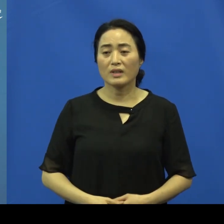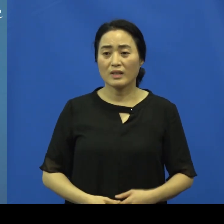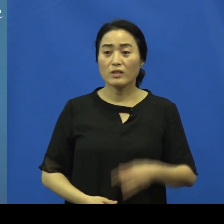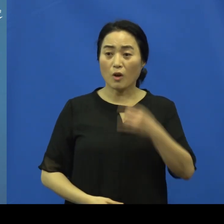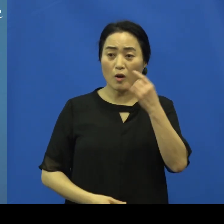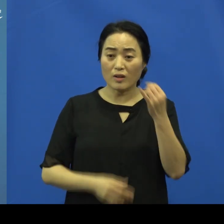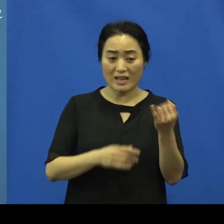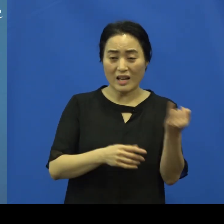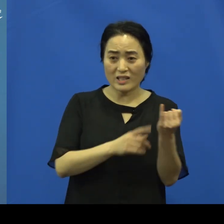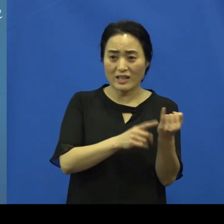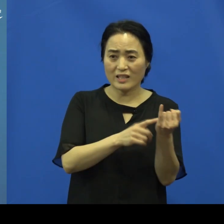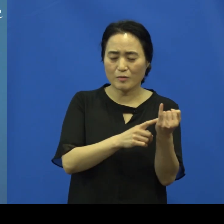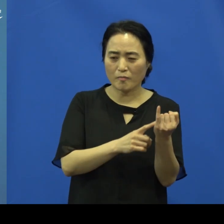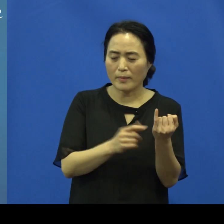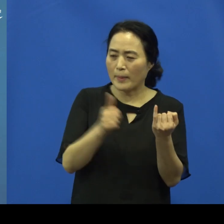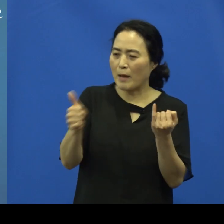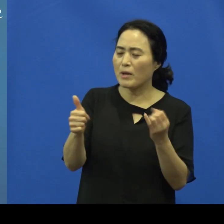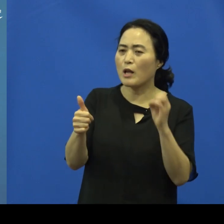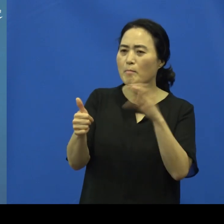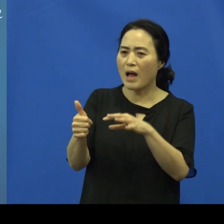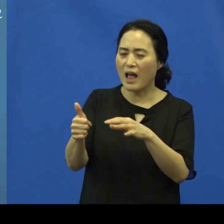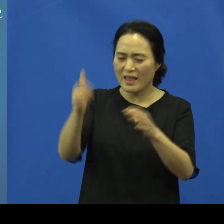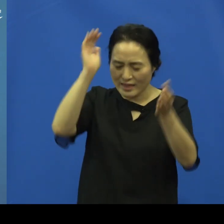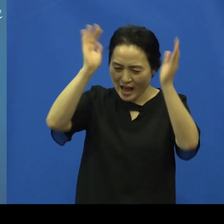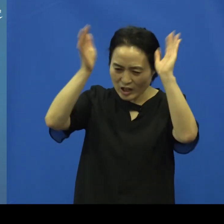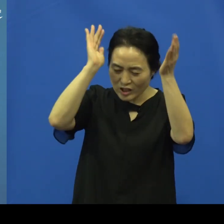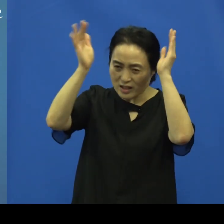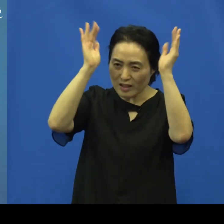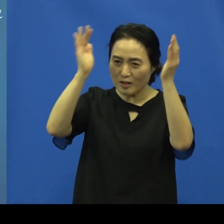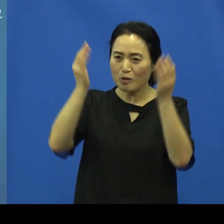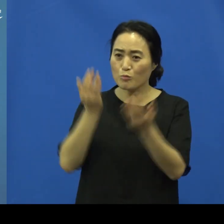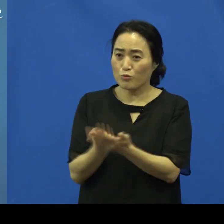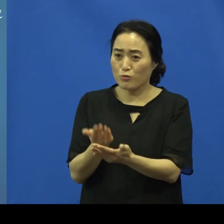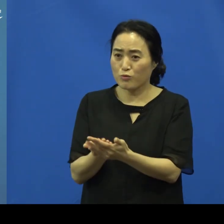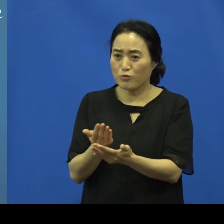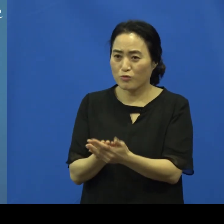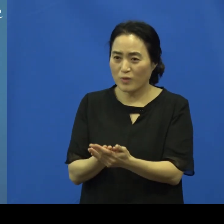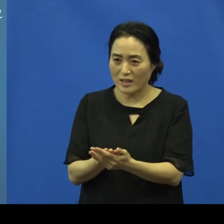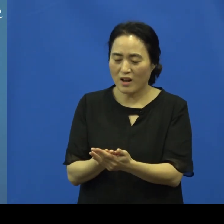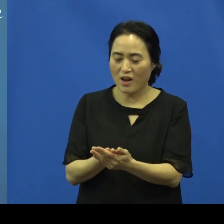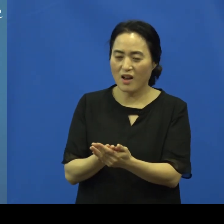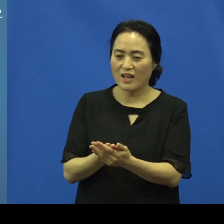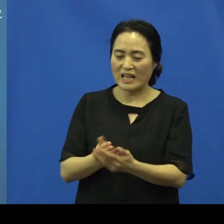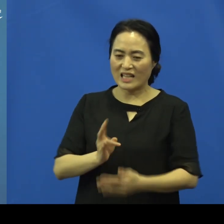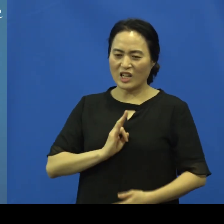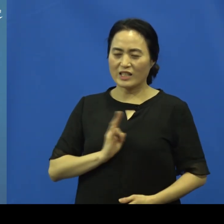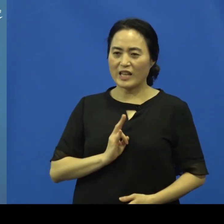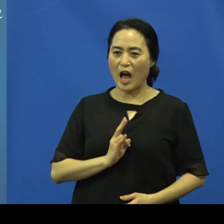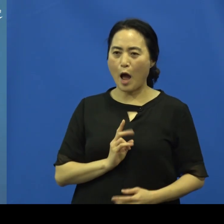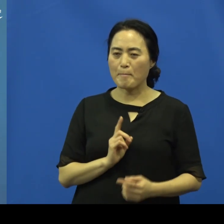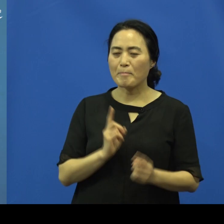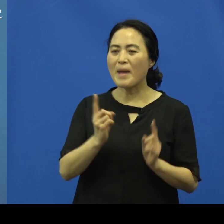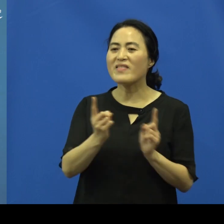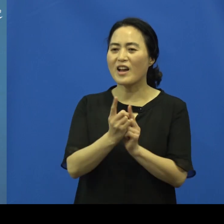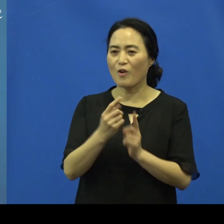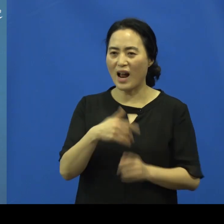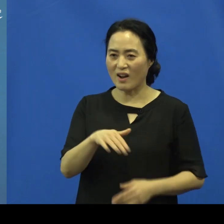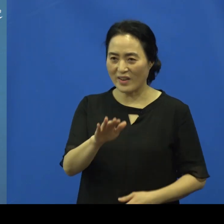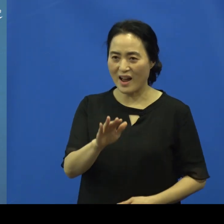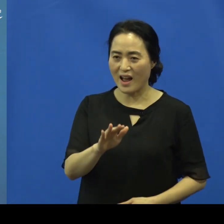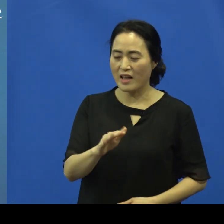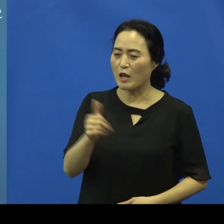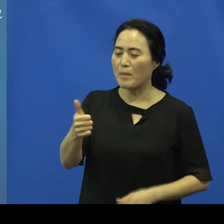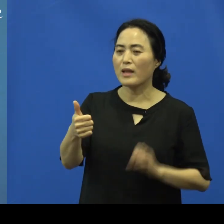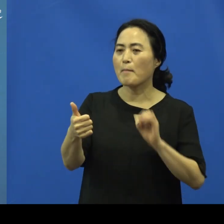그녀는 남편에게 나귀와 안장을 부탁하고 길을 떠납니다. 선지자를 만나러 가겠다는 거예요. 남편은